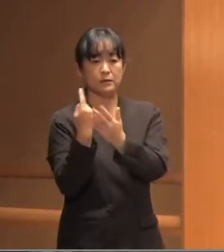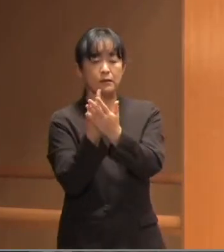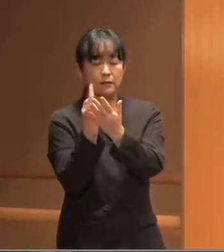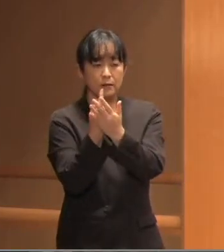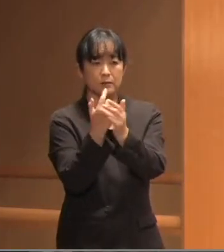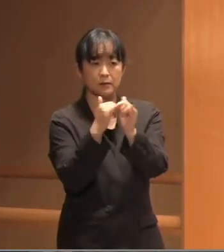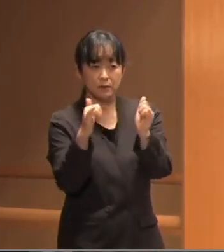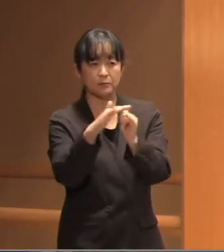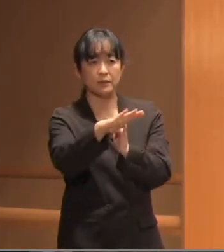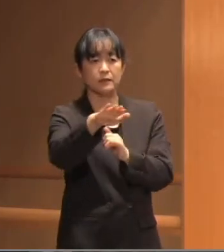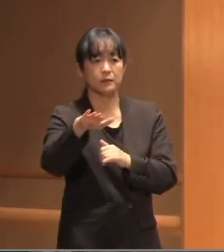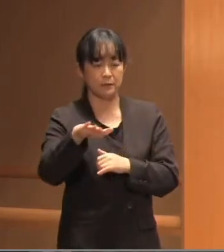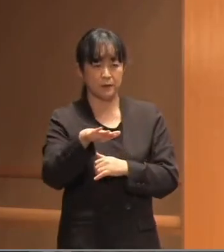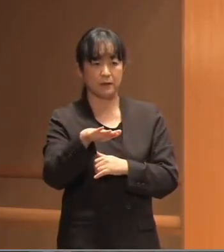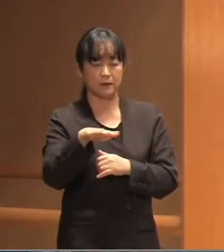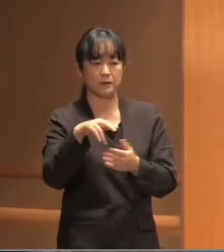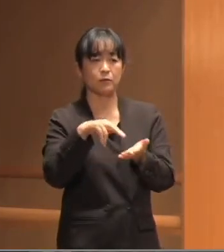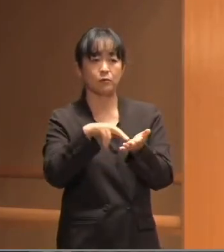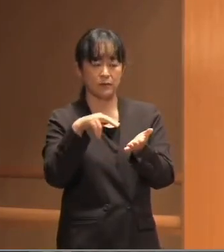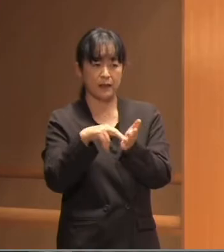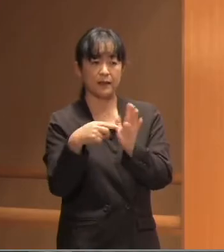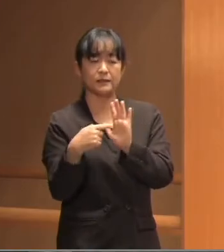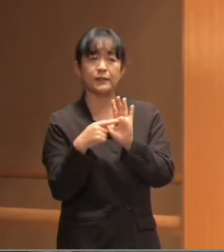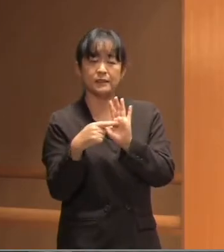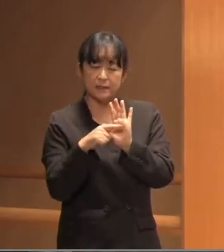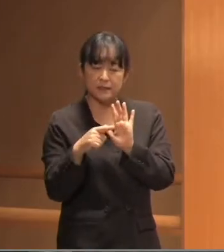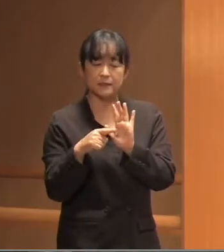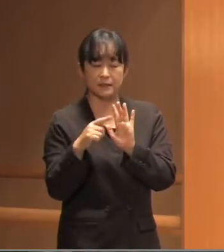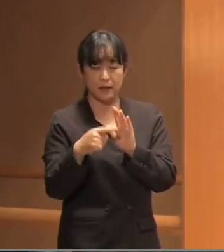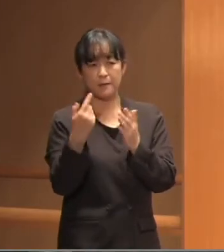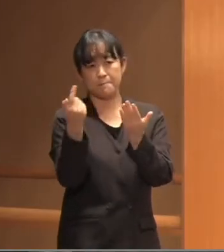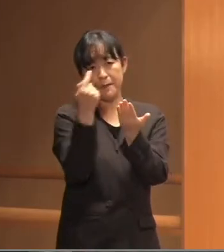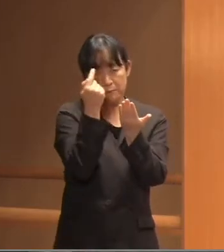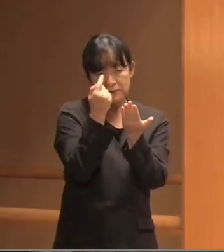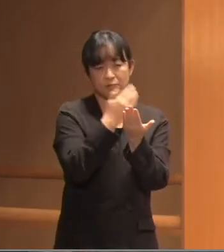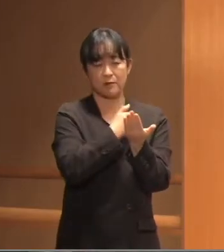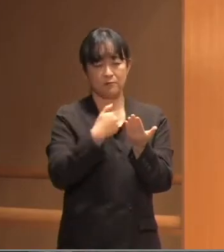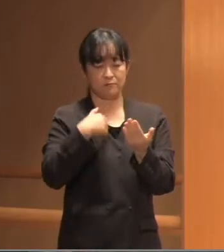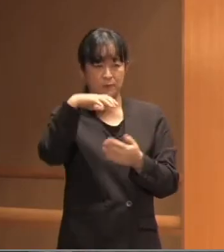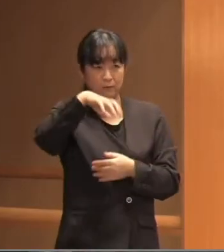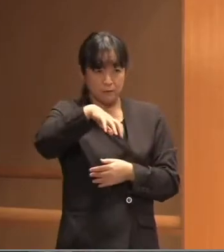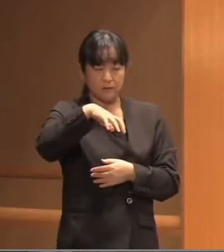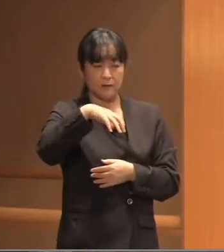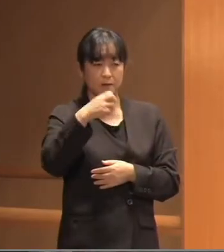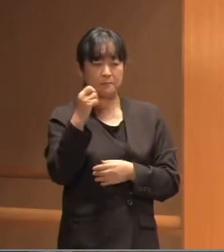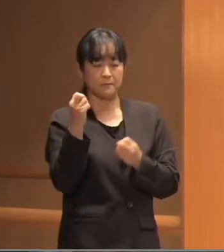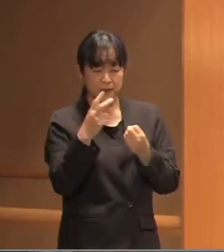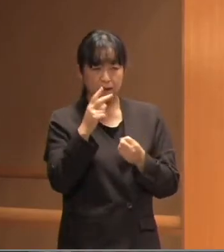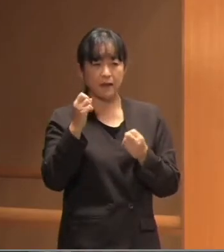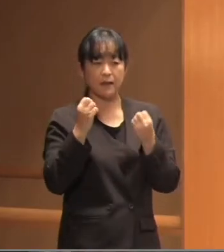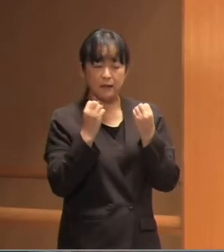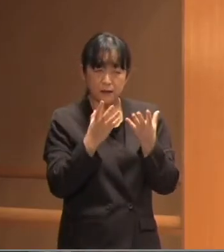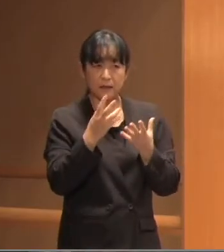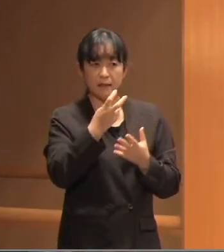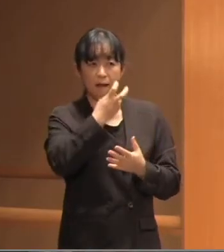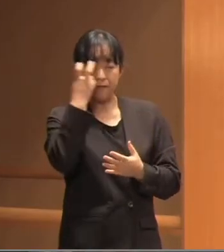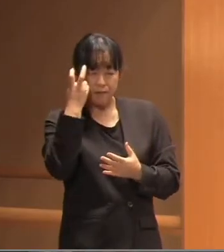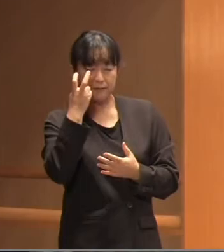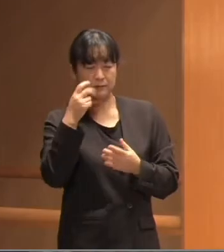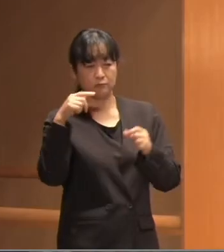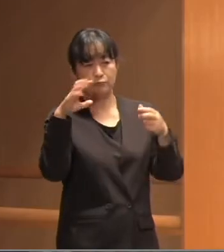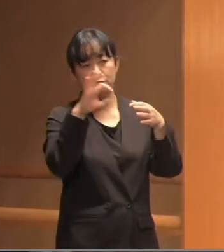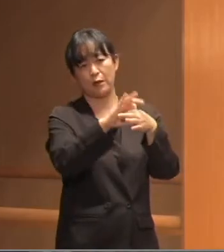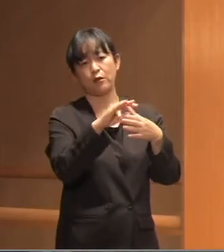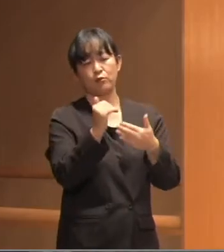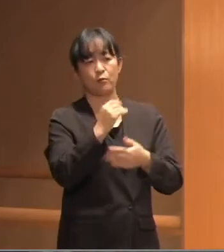様にとって刺激や学びのある場になり、新たな発見につながることを期待しております